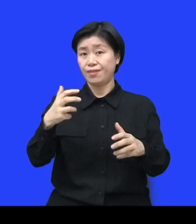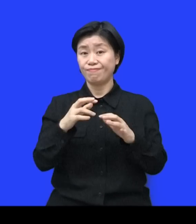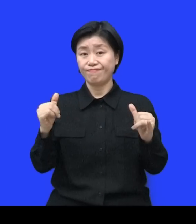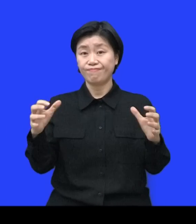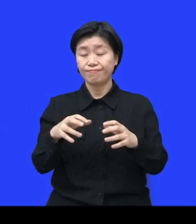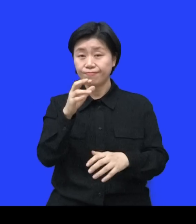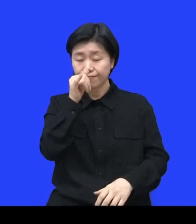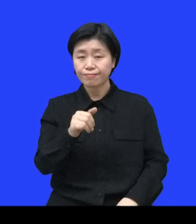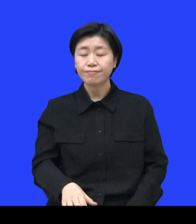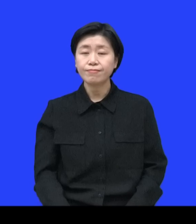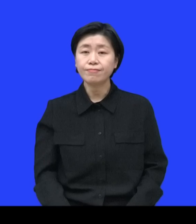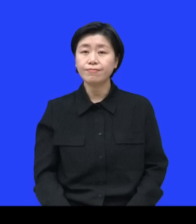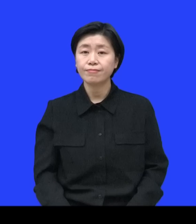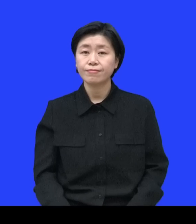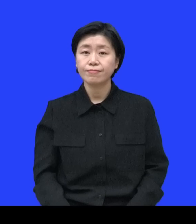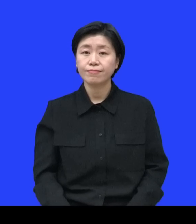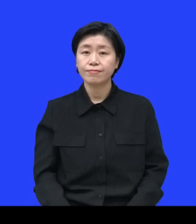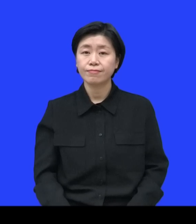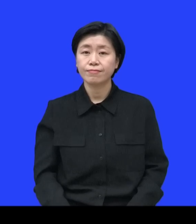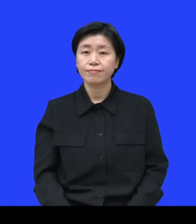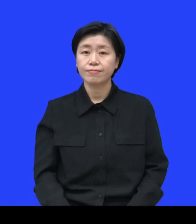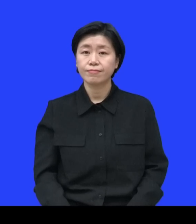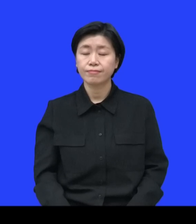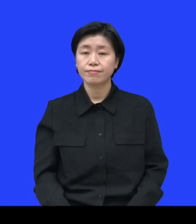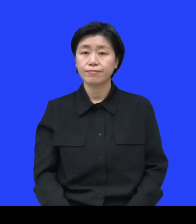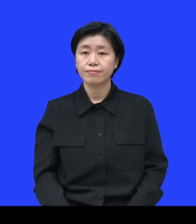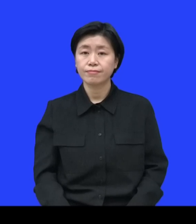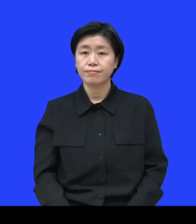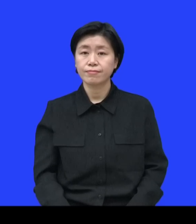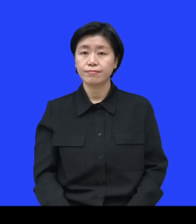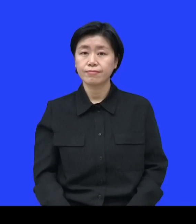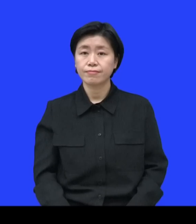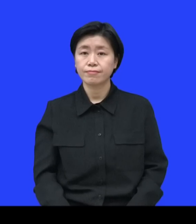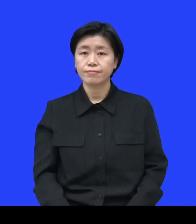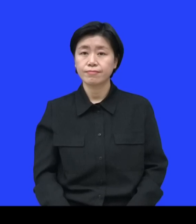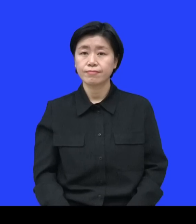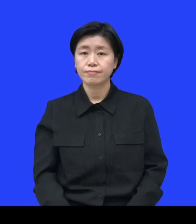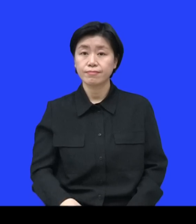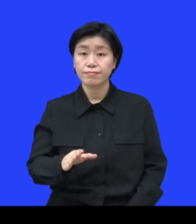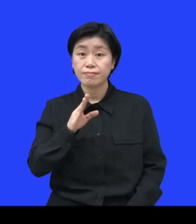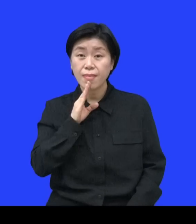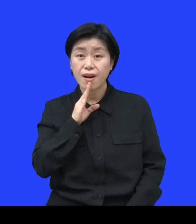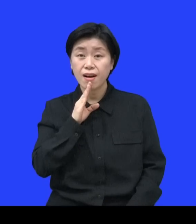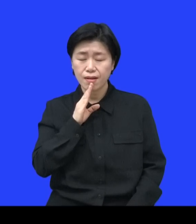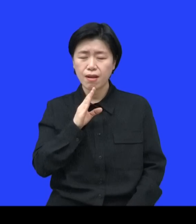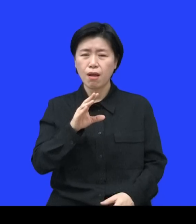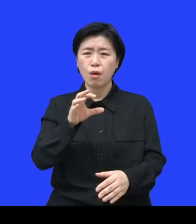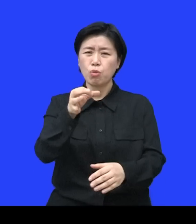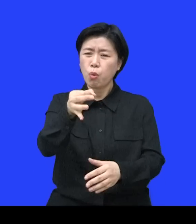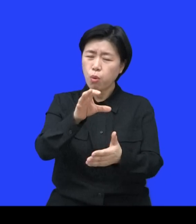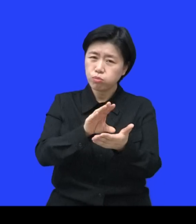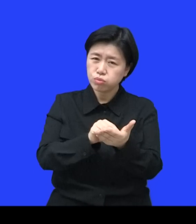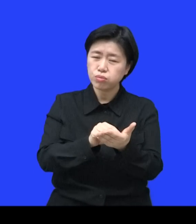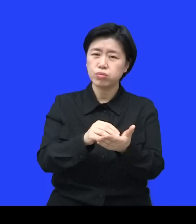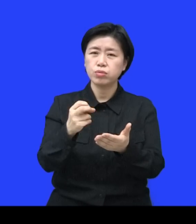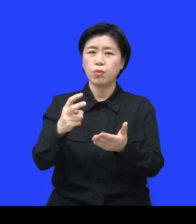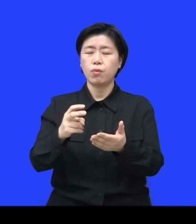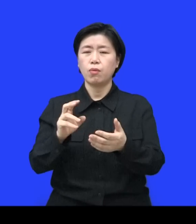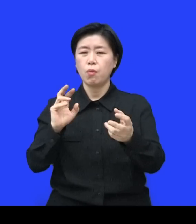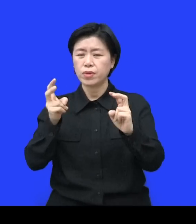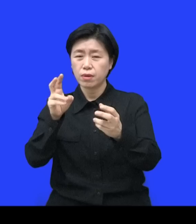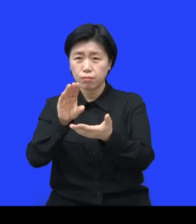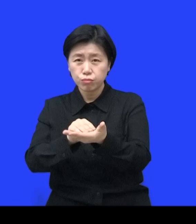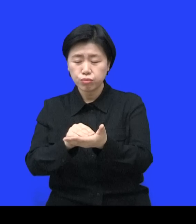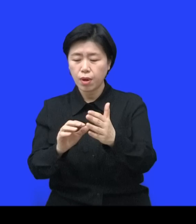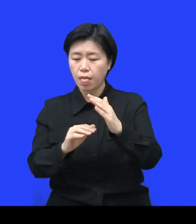이제 신혼분들 많이 계신데 정말 돈 문제, 또 여러 가지 어려운 직장의 문제,